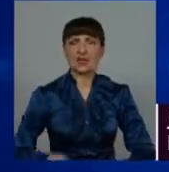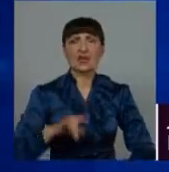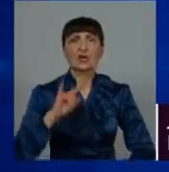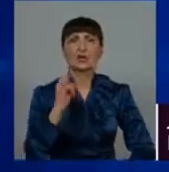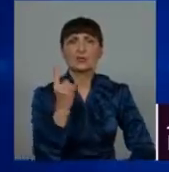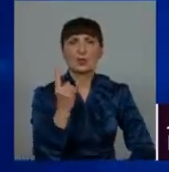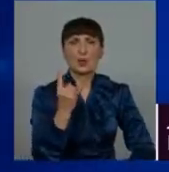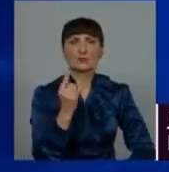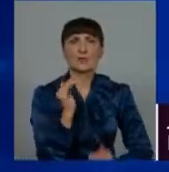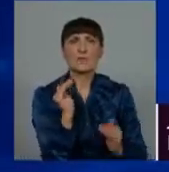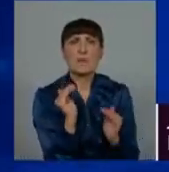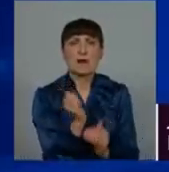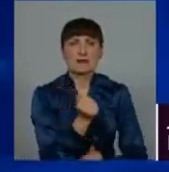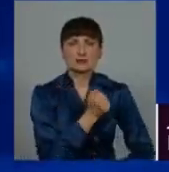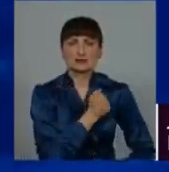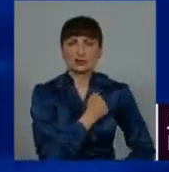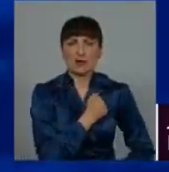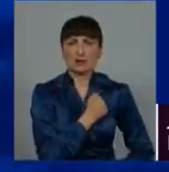Ребенок там